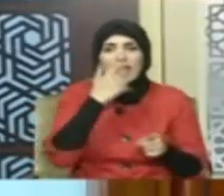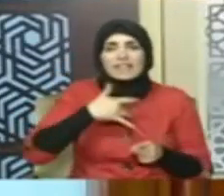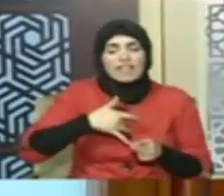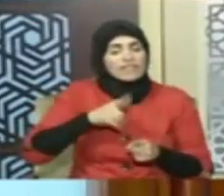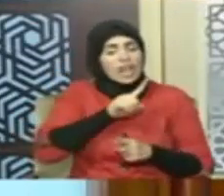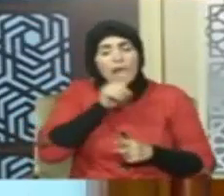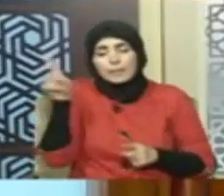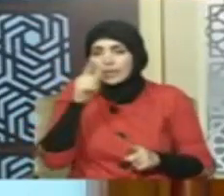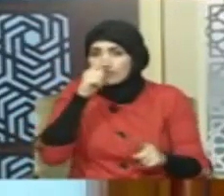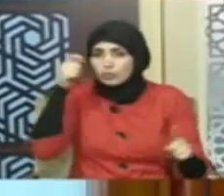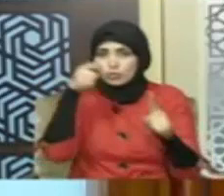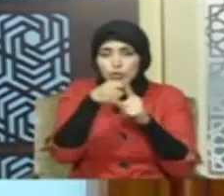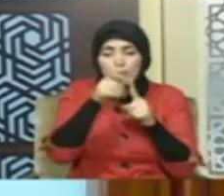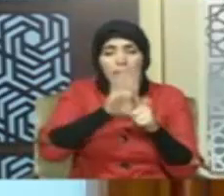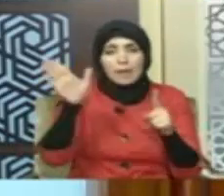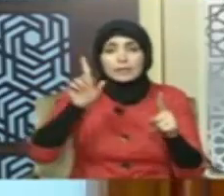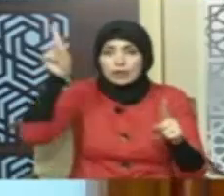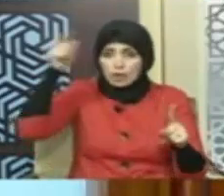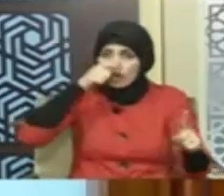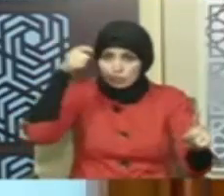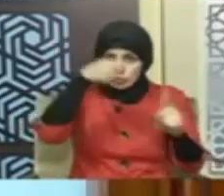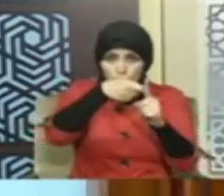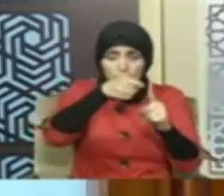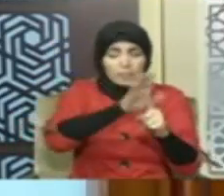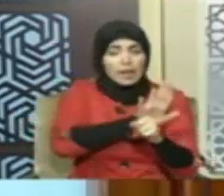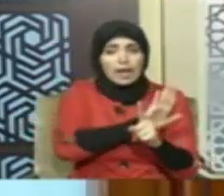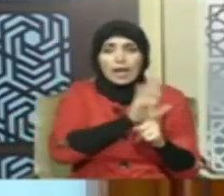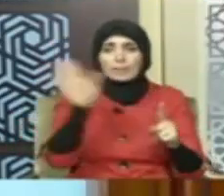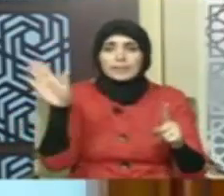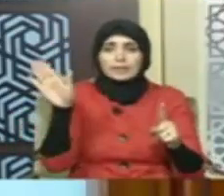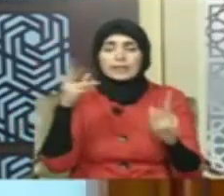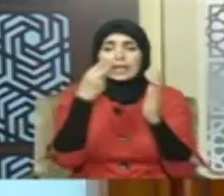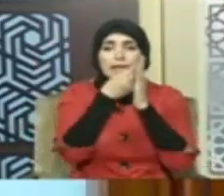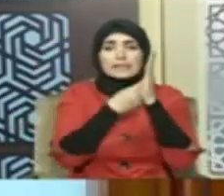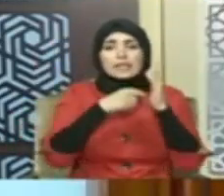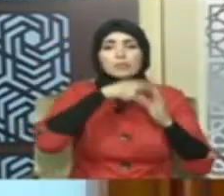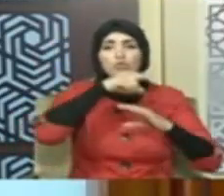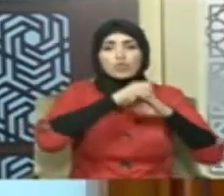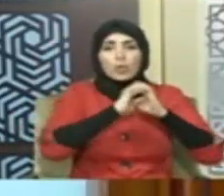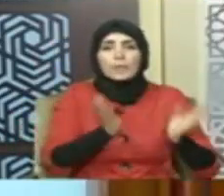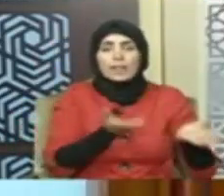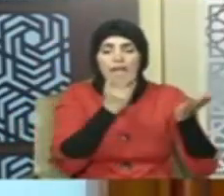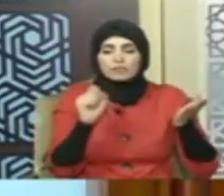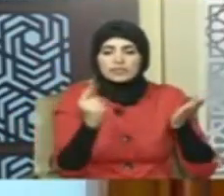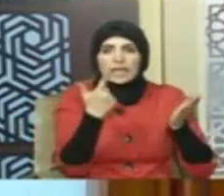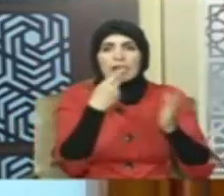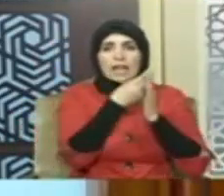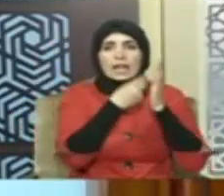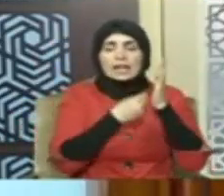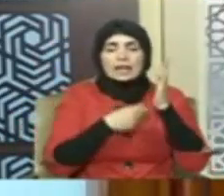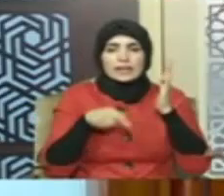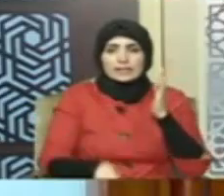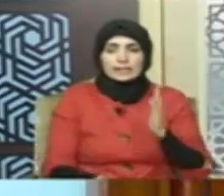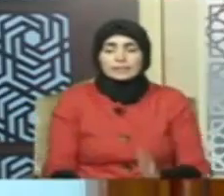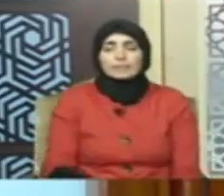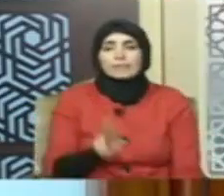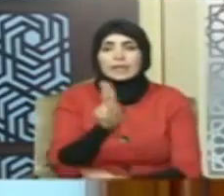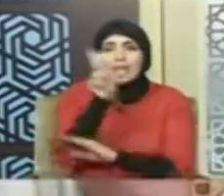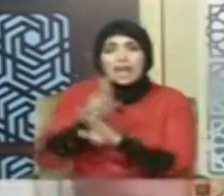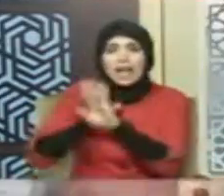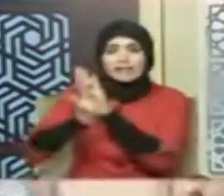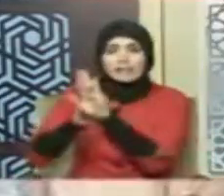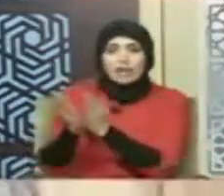ظلم اليوم، لا ظلم اليوم، إن الله سريع الحساب. أسأل الله أن